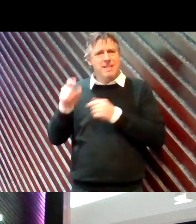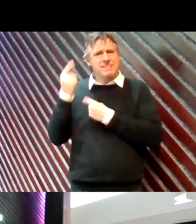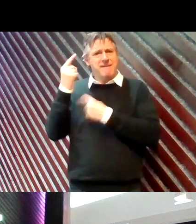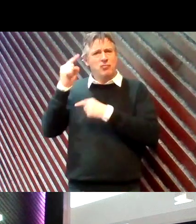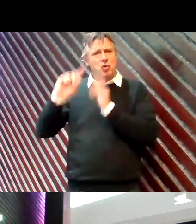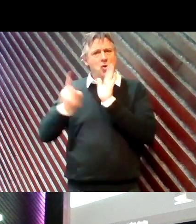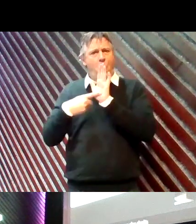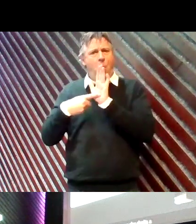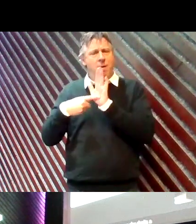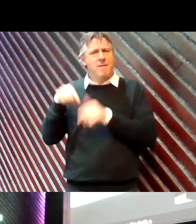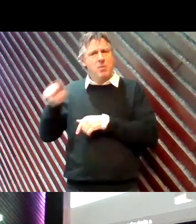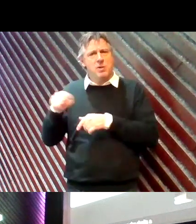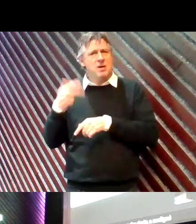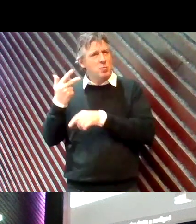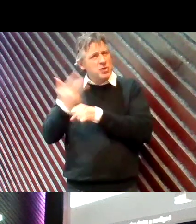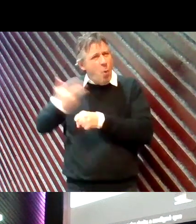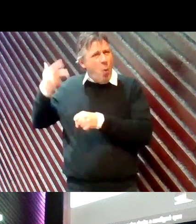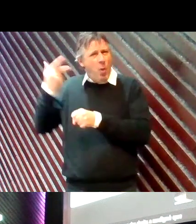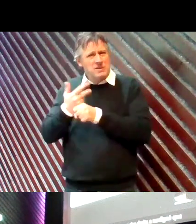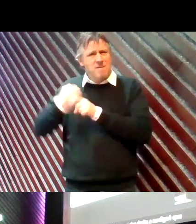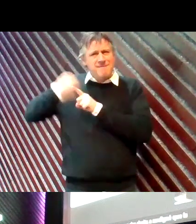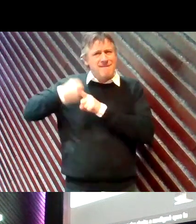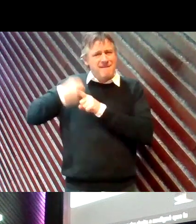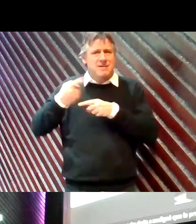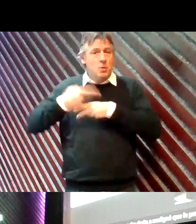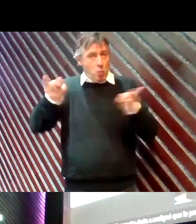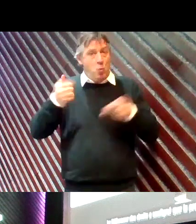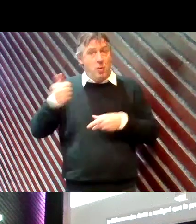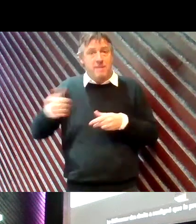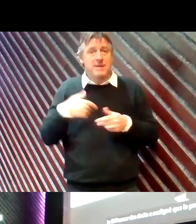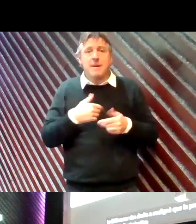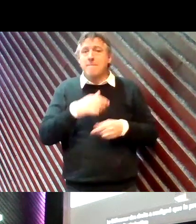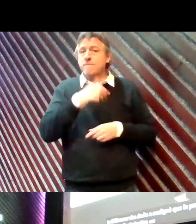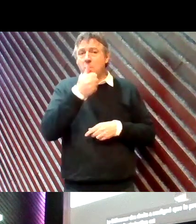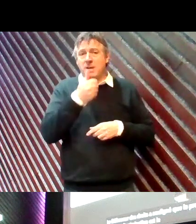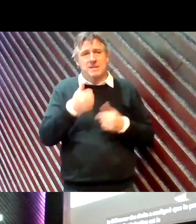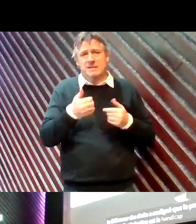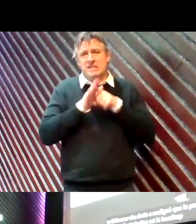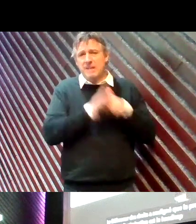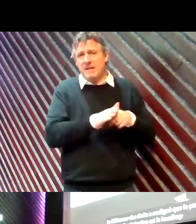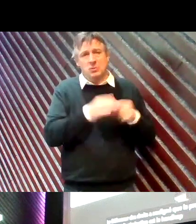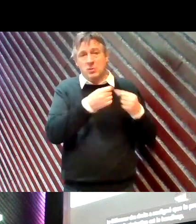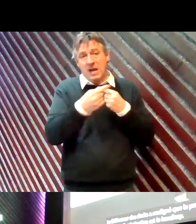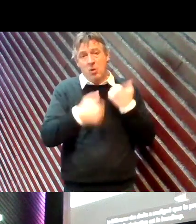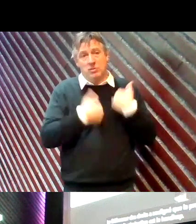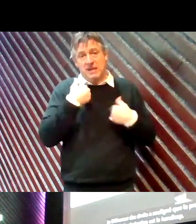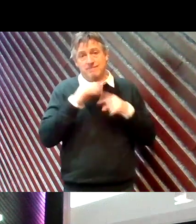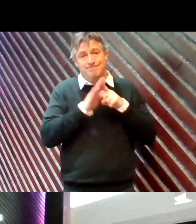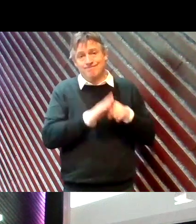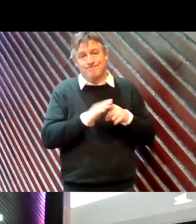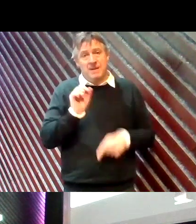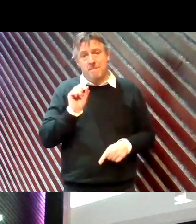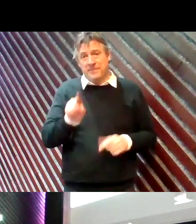consécutive que la première cause de discrimination est le handicap. Une fois que je pose, je dirais,